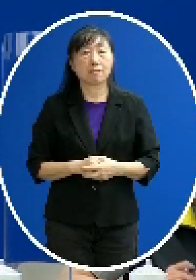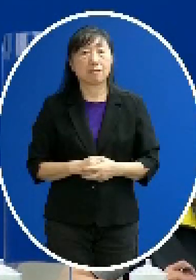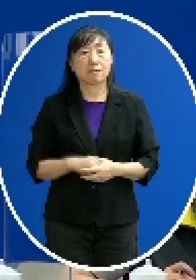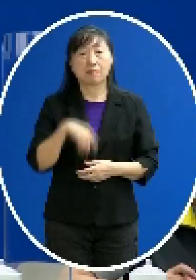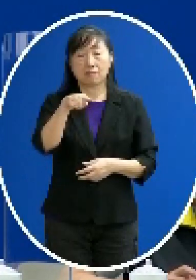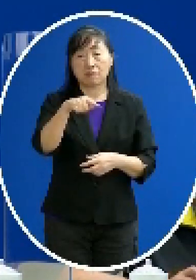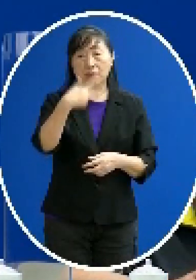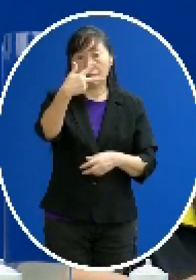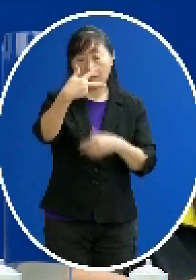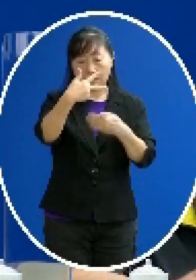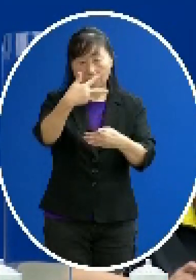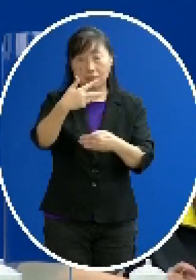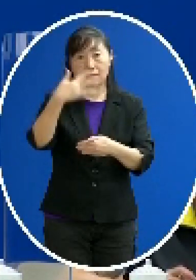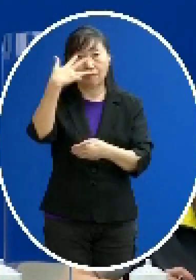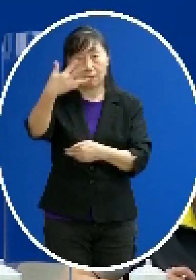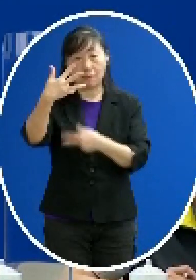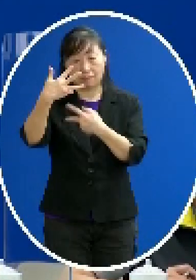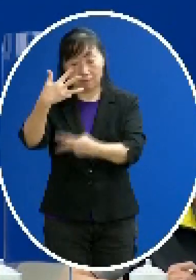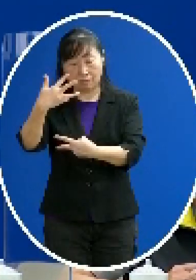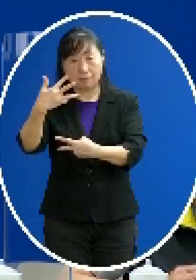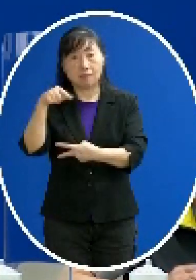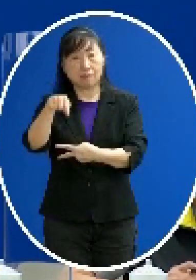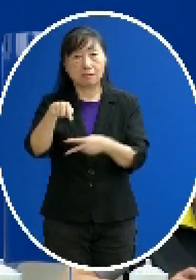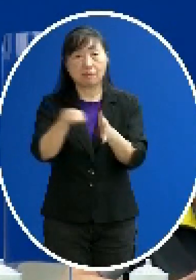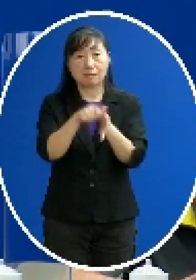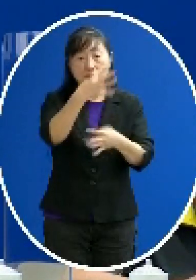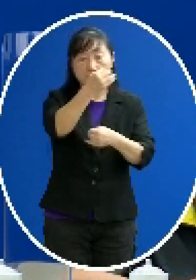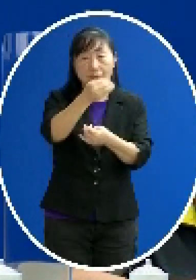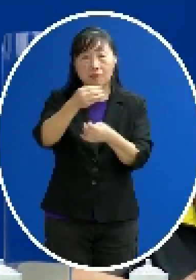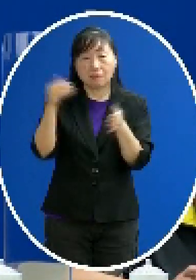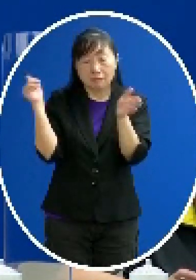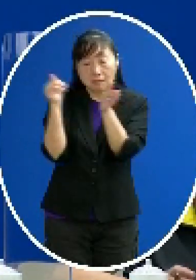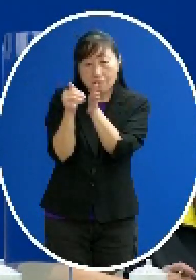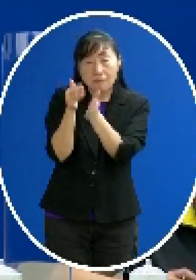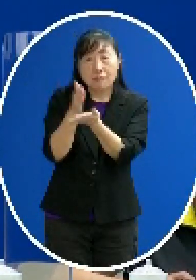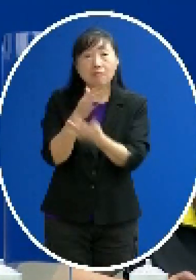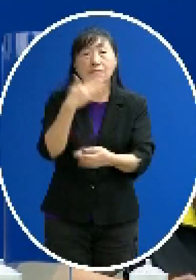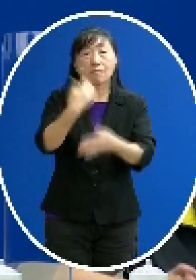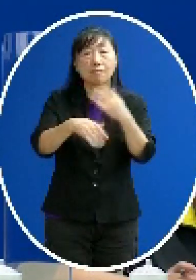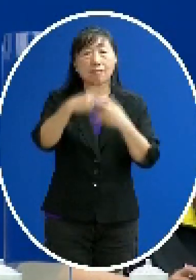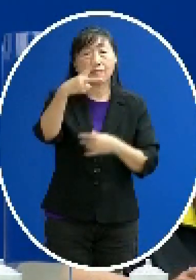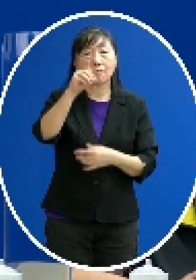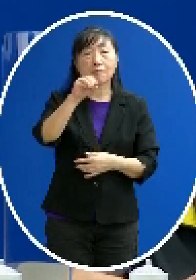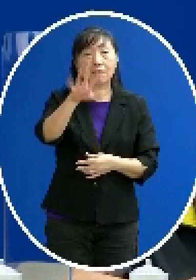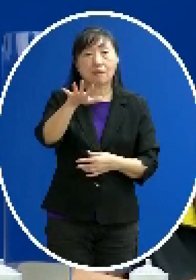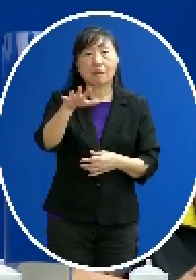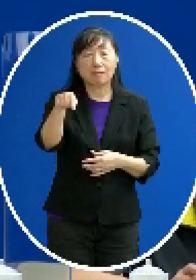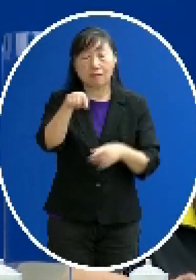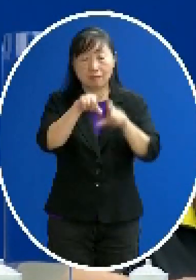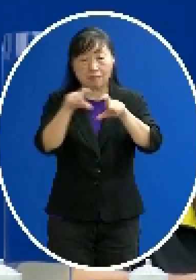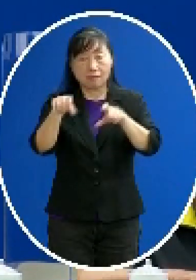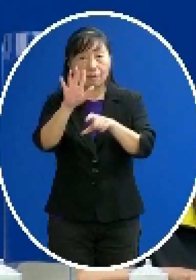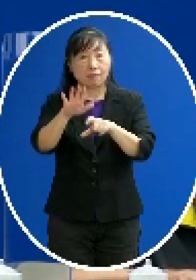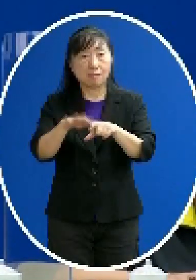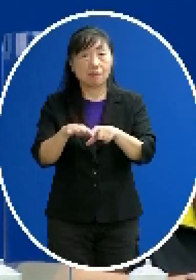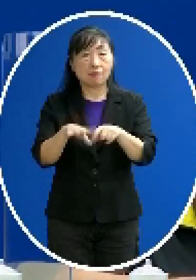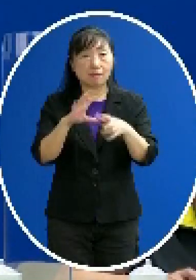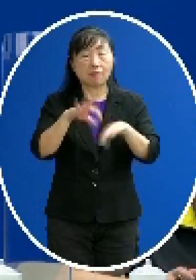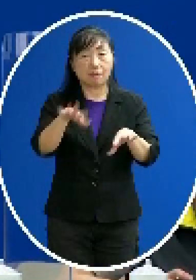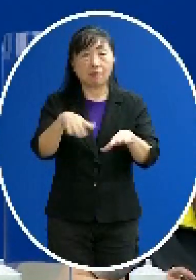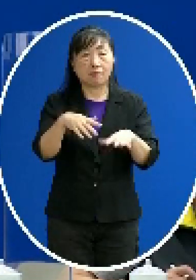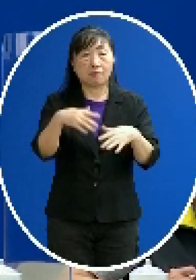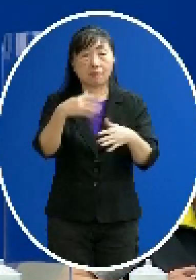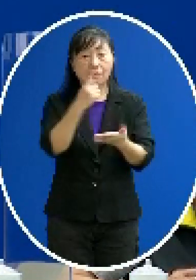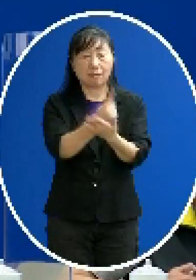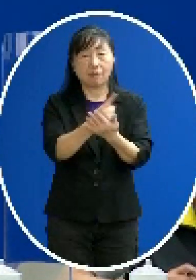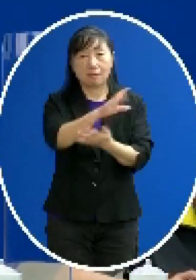在7月9号到8月2号这一批要借效的，那时候有25000剂。那目前就说由于各卫生局这边